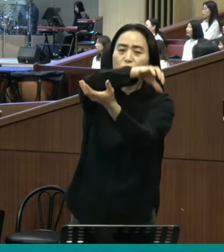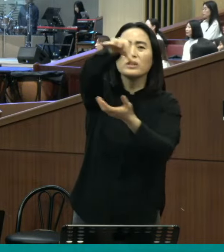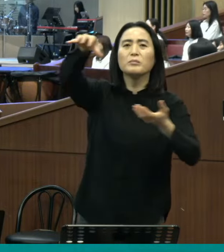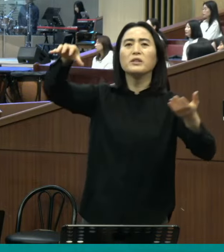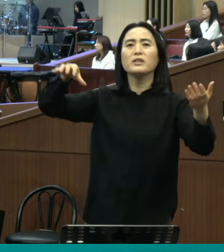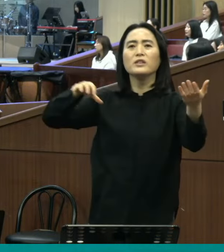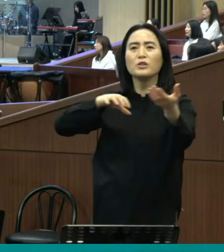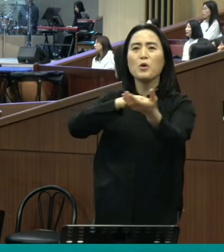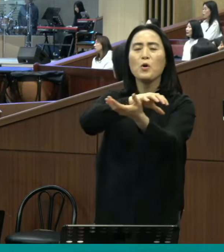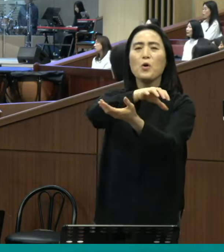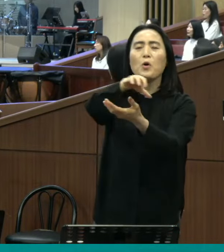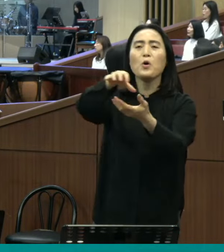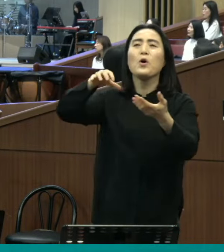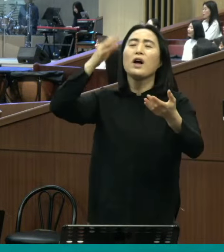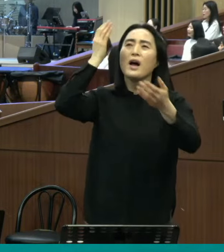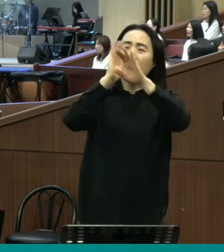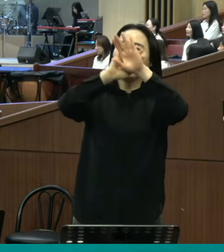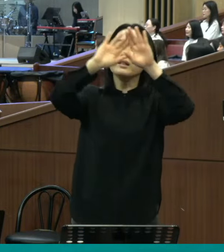구름으로